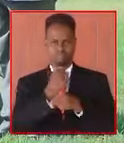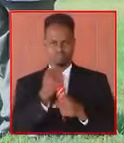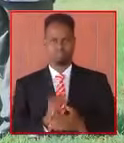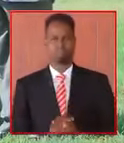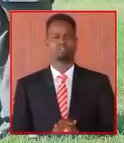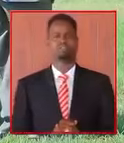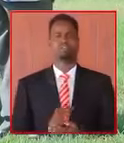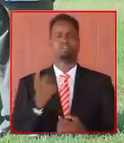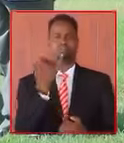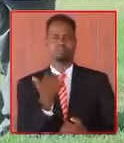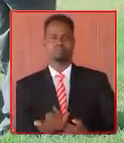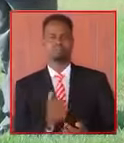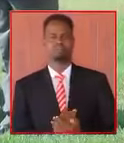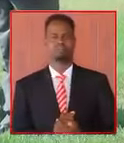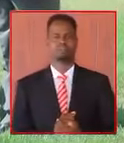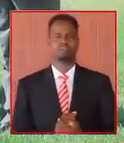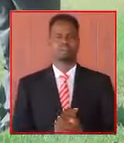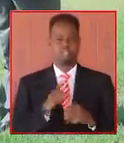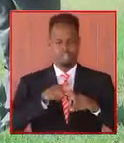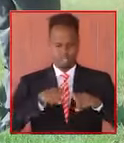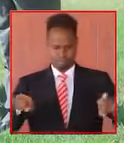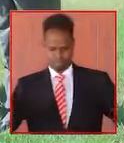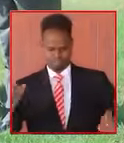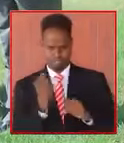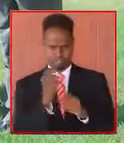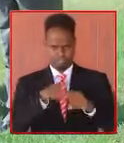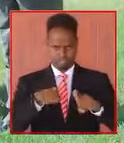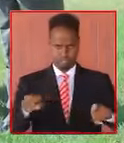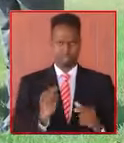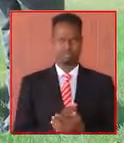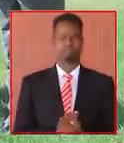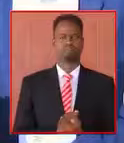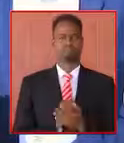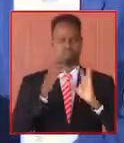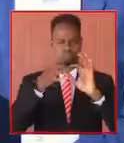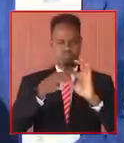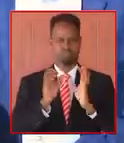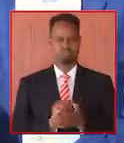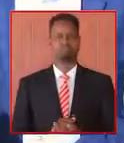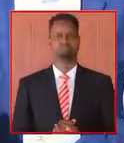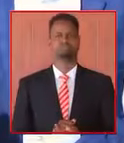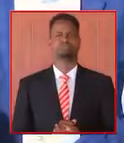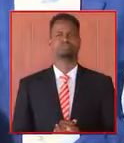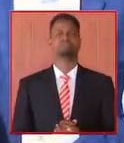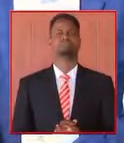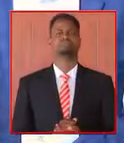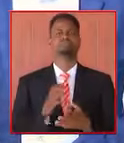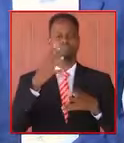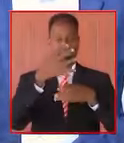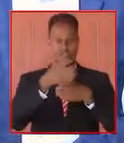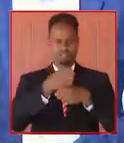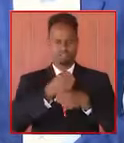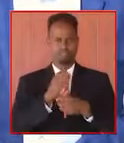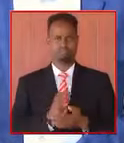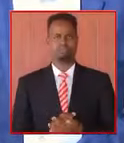raay ay garan siyaasadda uu qaadanay ah suuqa furan ama suuqa xorta ah in